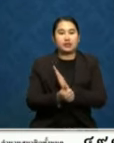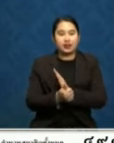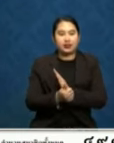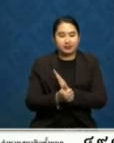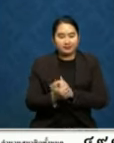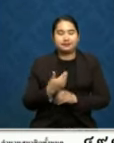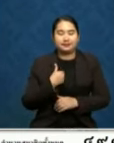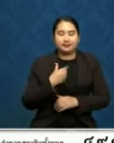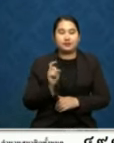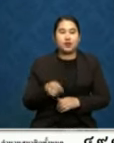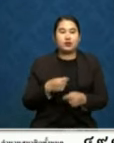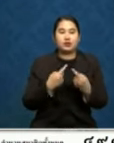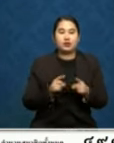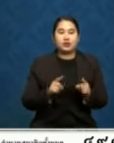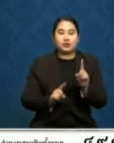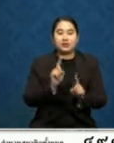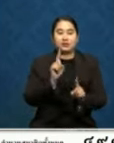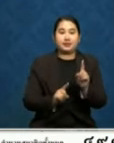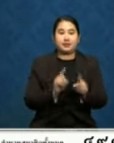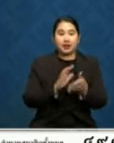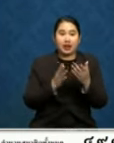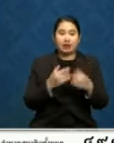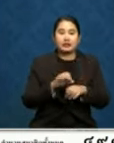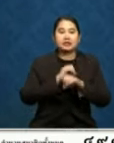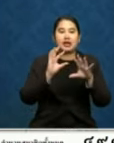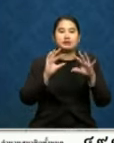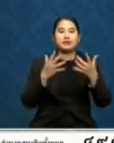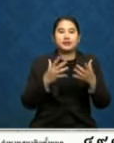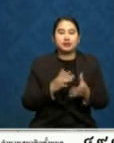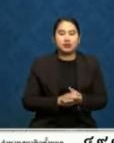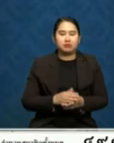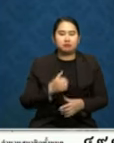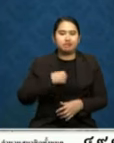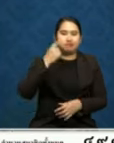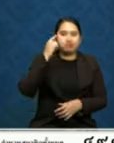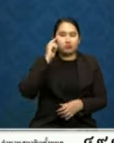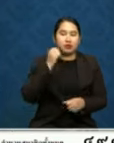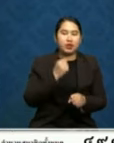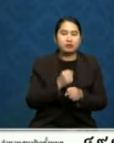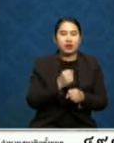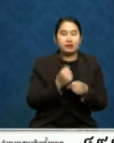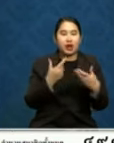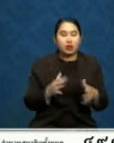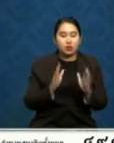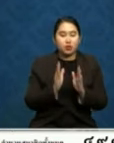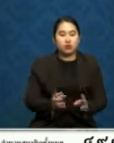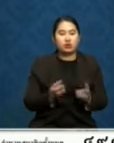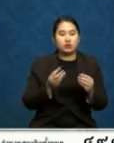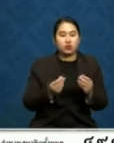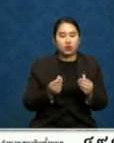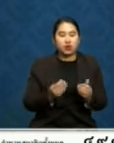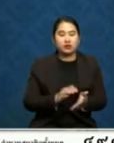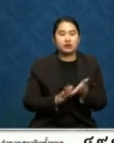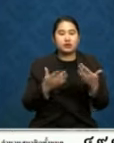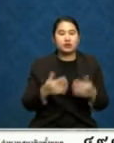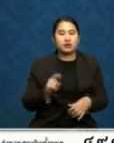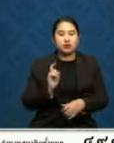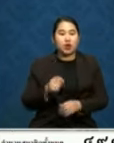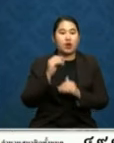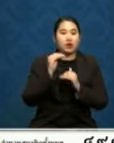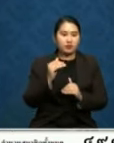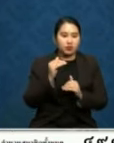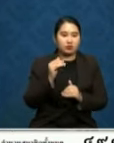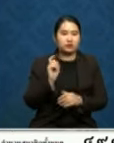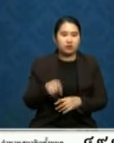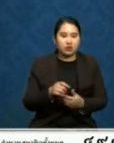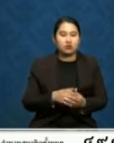พาะด้านแต่ตัวชี้วัดนี้ค่ะมันก็ไม่ชัดเจนไม่รู้ว่าผลิตบุคลากรได้กี่คนแล้วก็อาจจะต้องกำหนดตัวชี้วัดด้